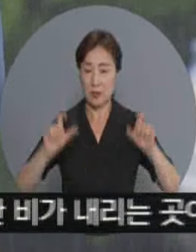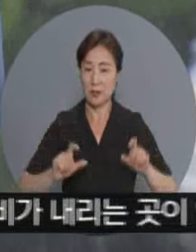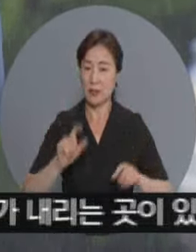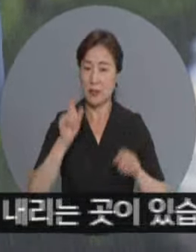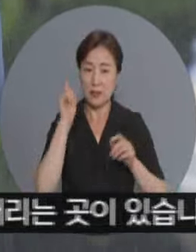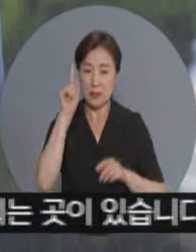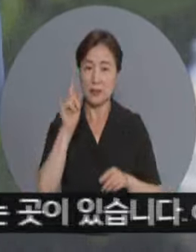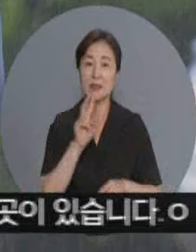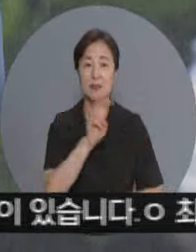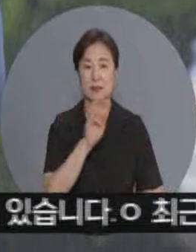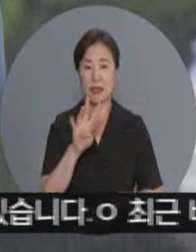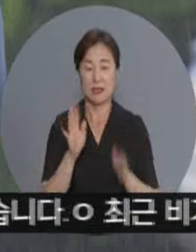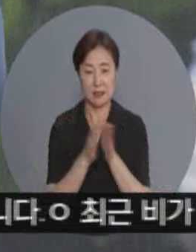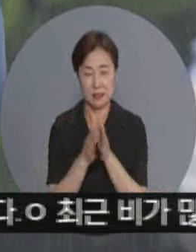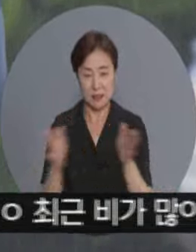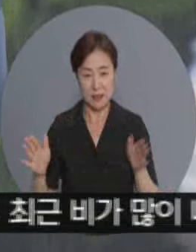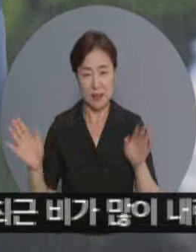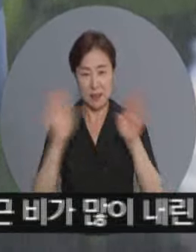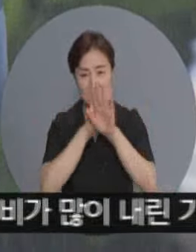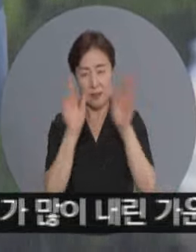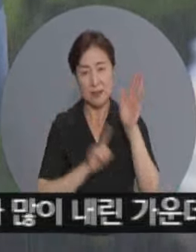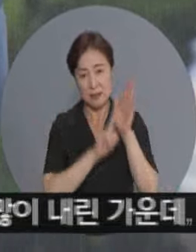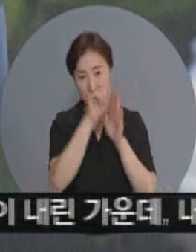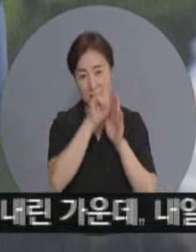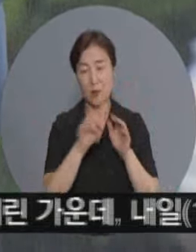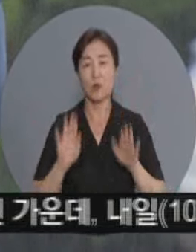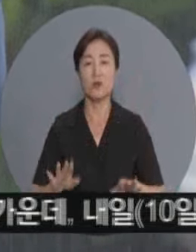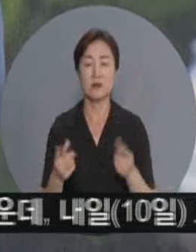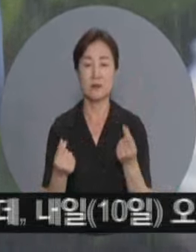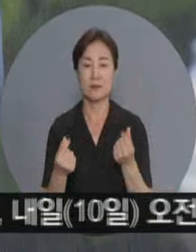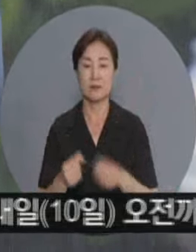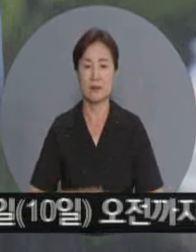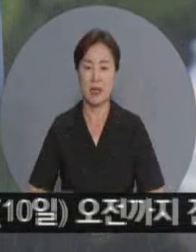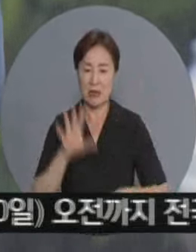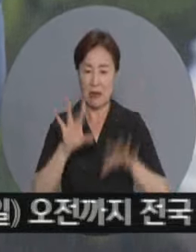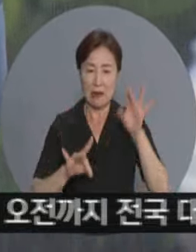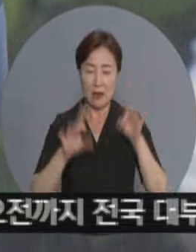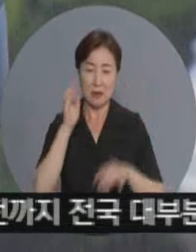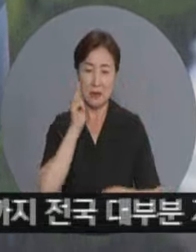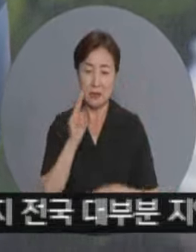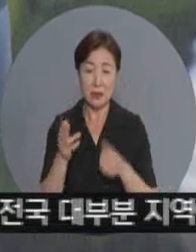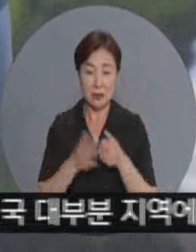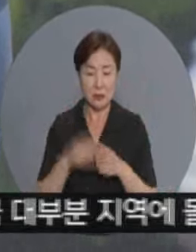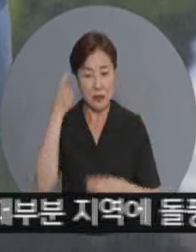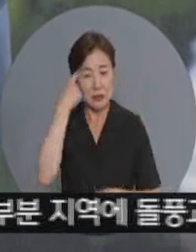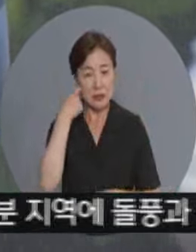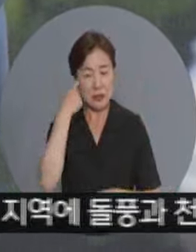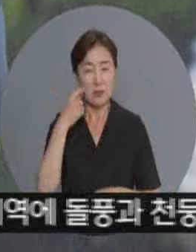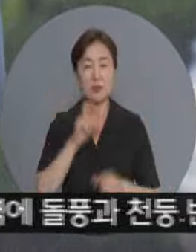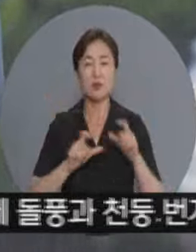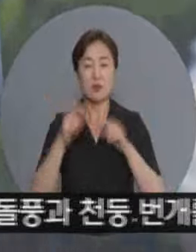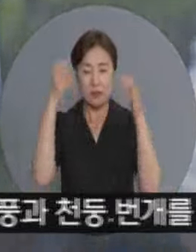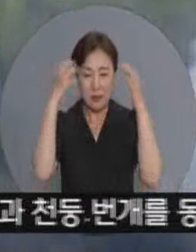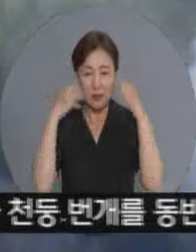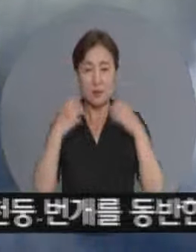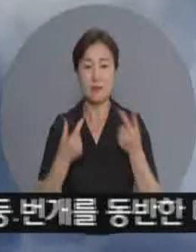출발해 한낮 최고 기온 29도로 오늘과 비슷하겠고요. 높은 습도로 인해 체감 온도는 더